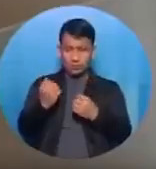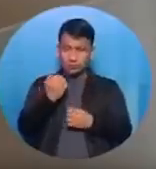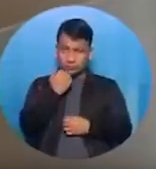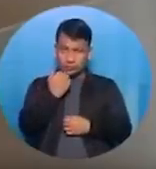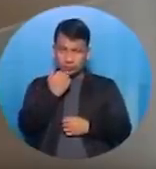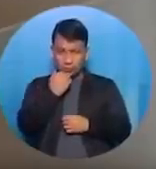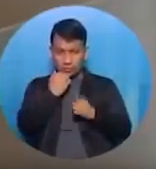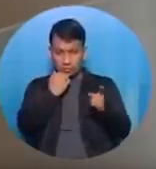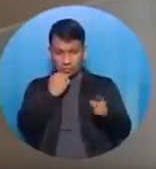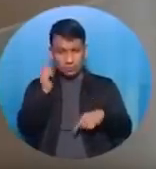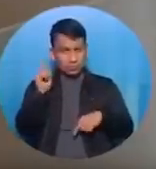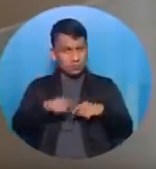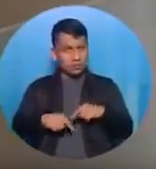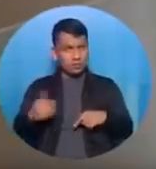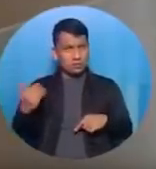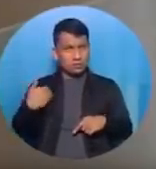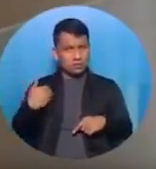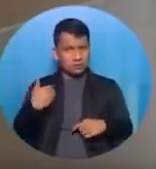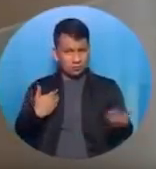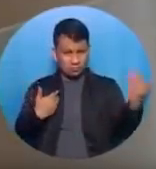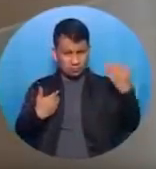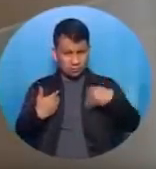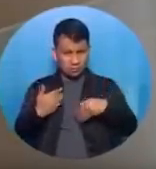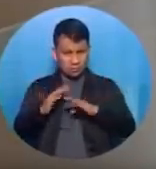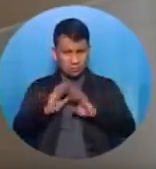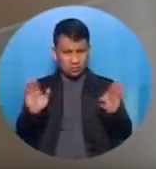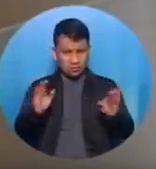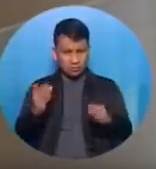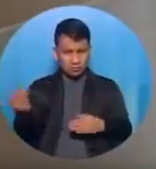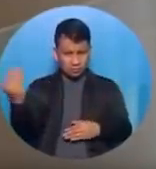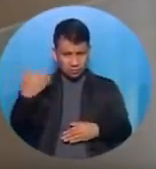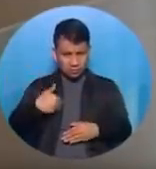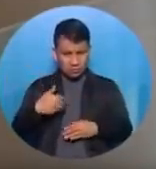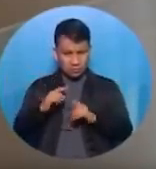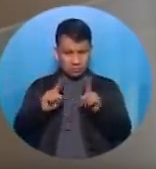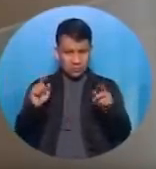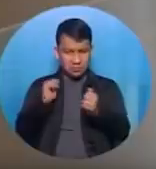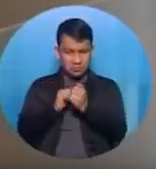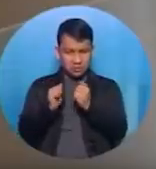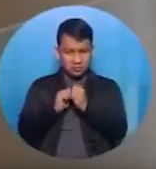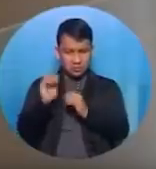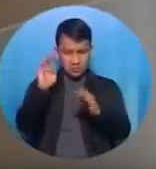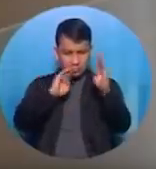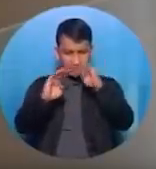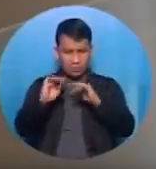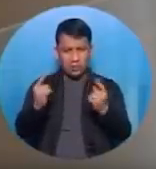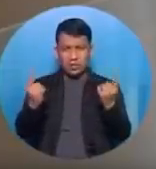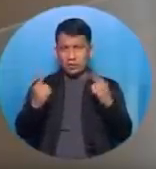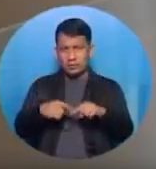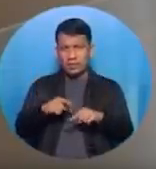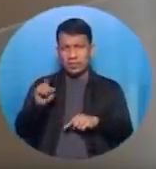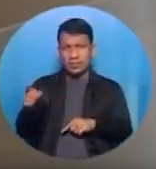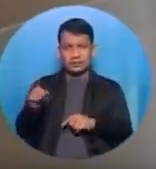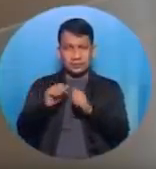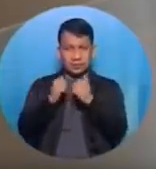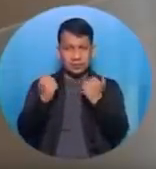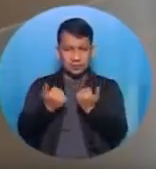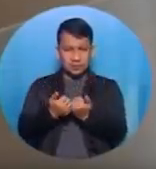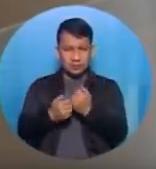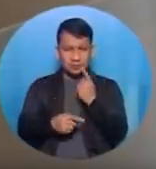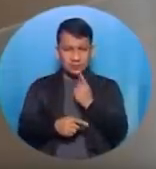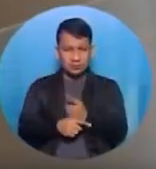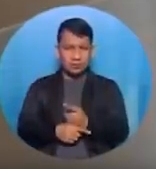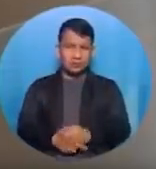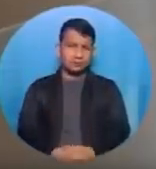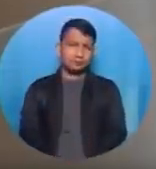ginagawang mali sa kanila, then hindi na dapat sila lumapit sa amin. The fact na lumapit sila sa amin, ibig sabihin, meron talagang problema nangyari dyan ngayon sa inyong agency.